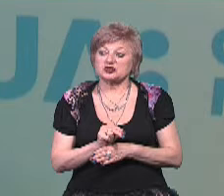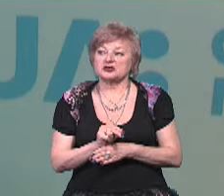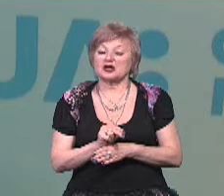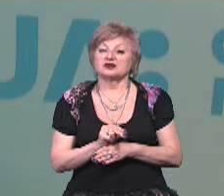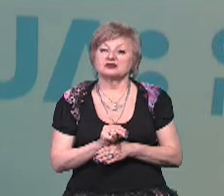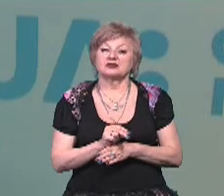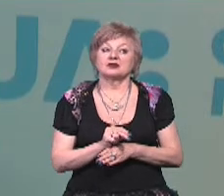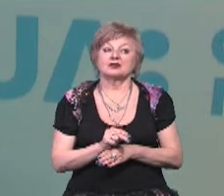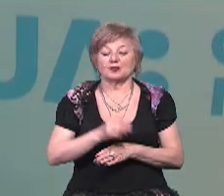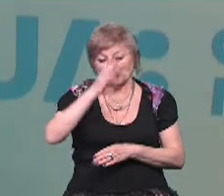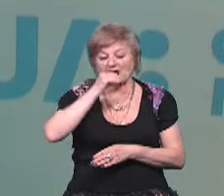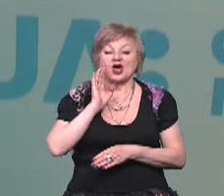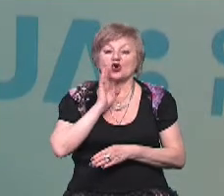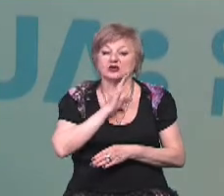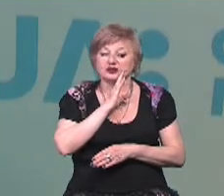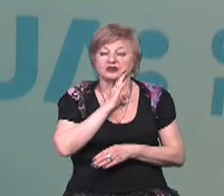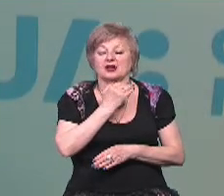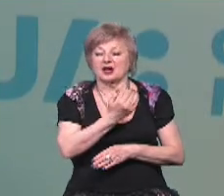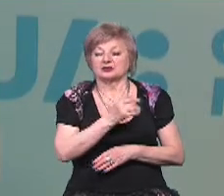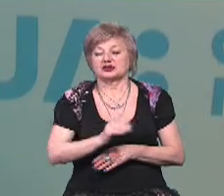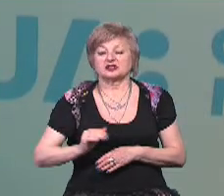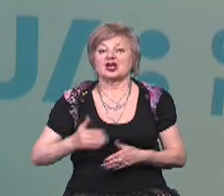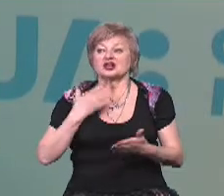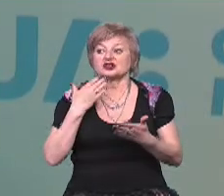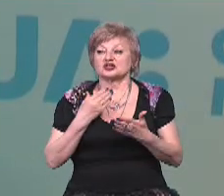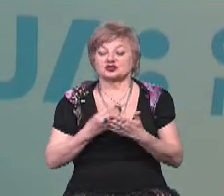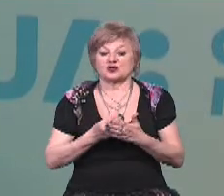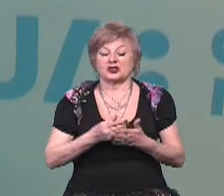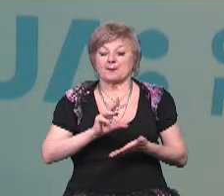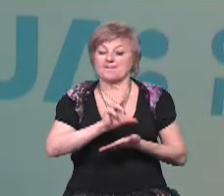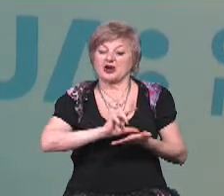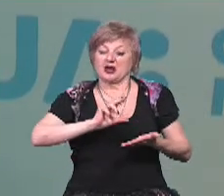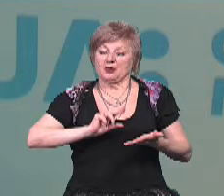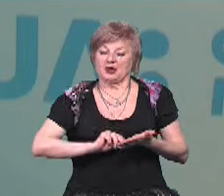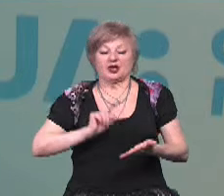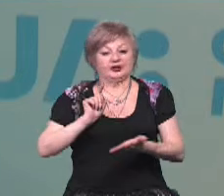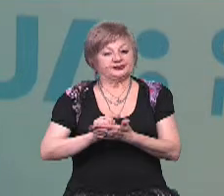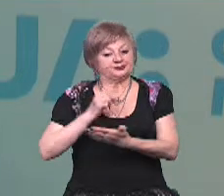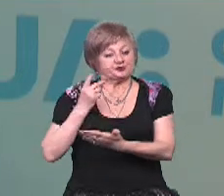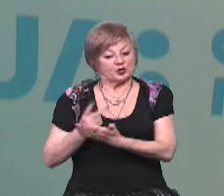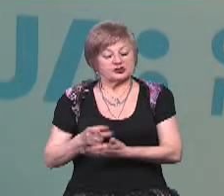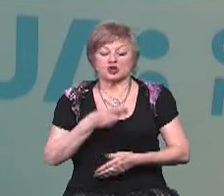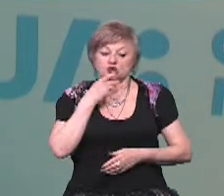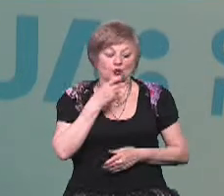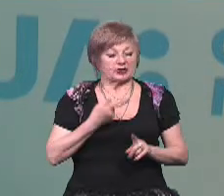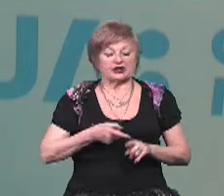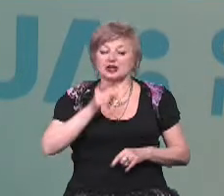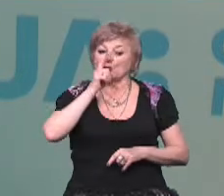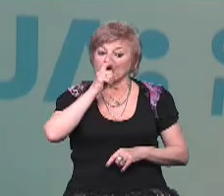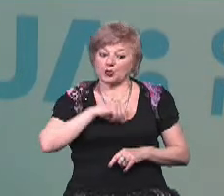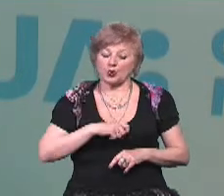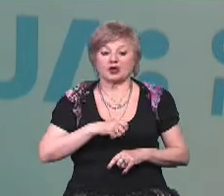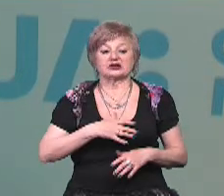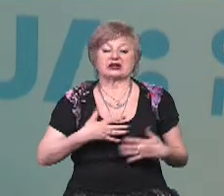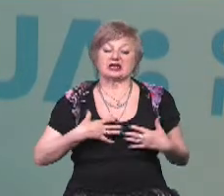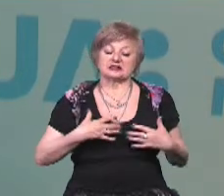вірніше, батьками дітей. Тобто своїм особистим прикладом вони показували, що паління – це не добре, це не добре для